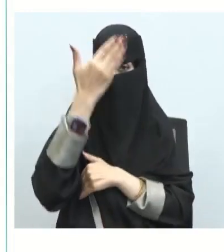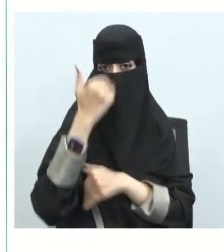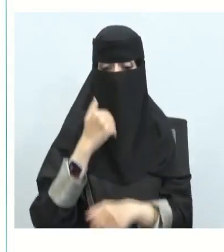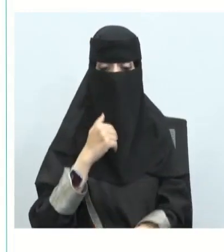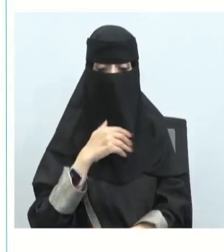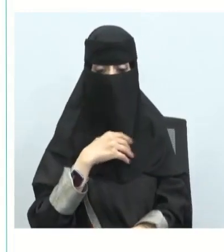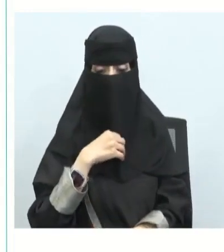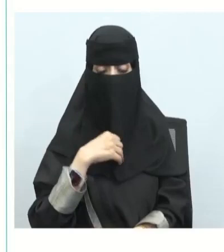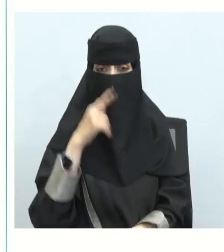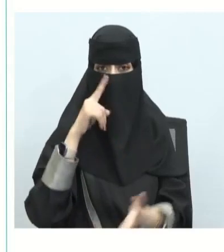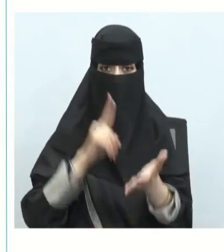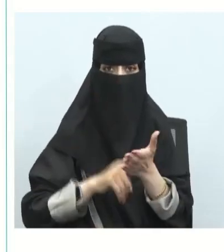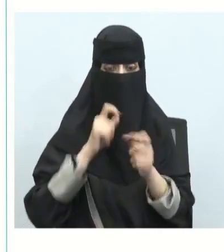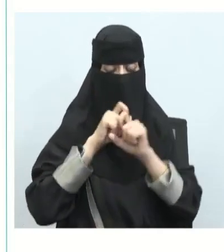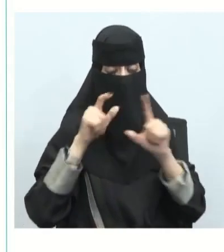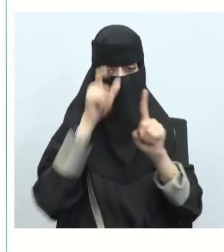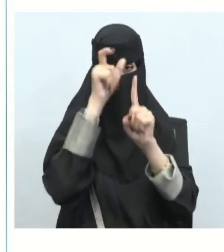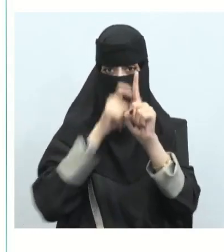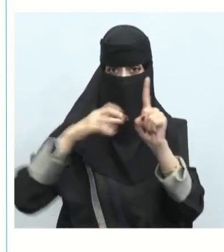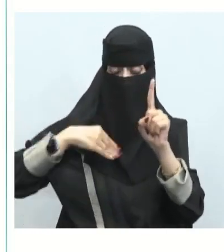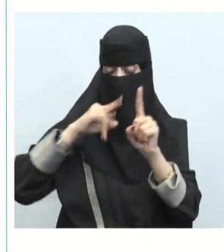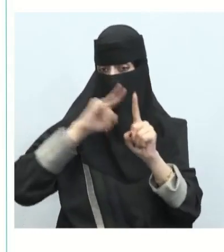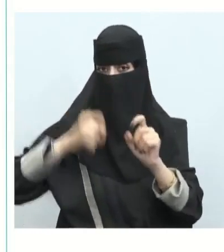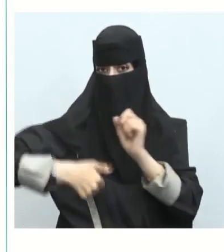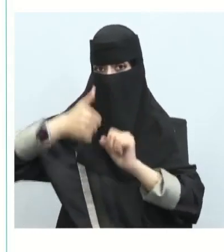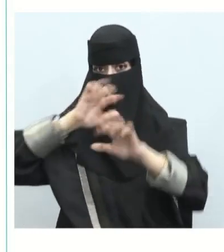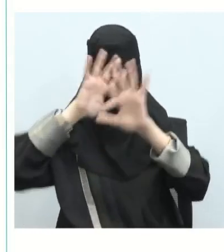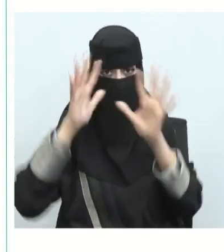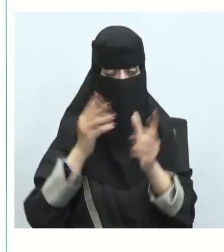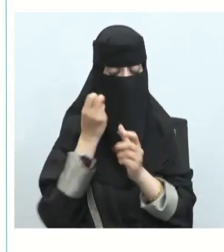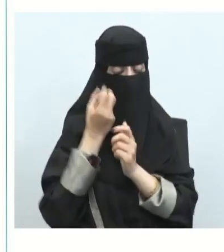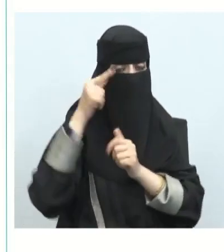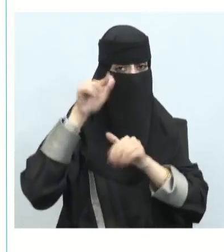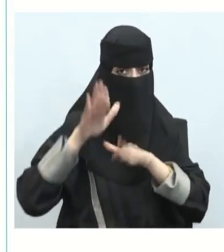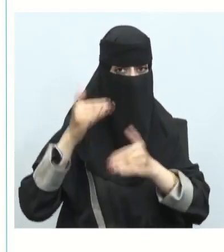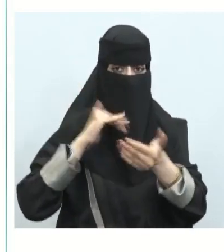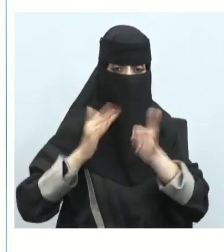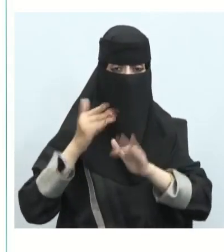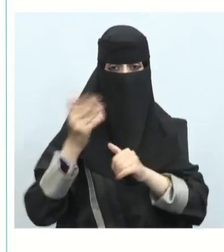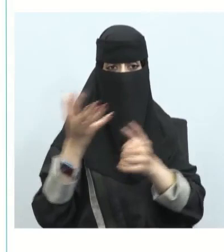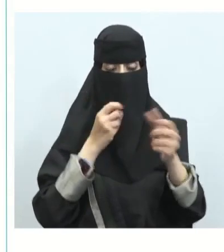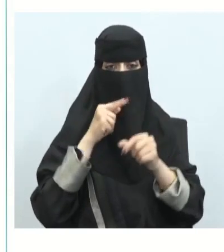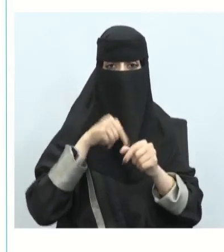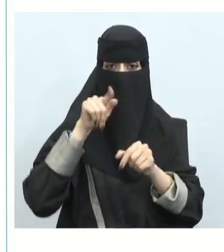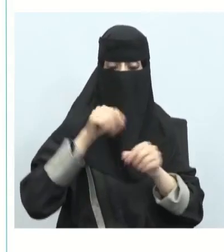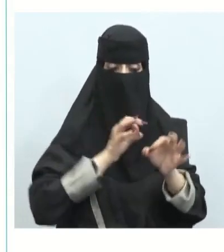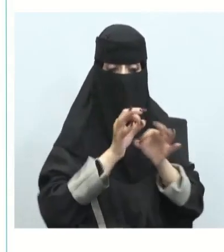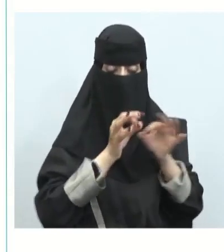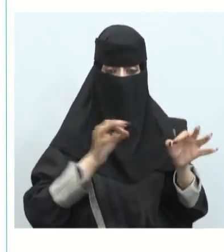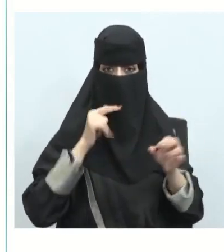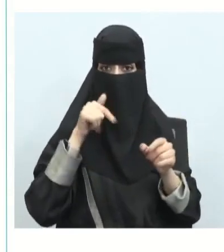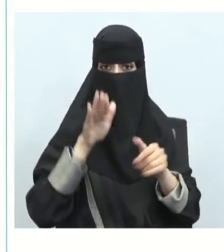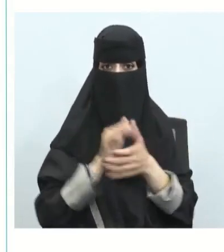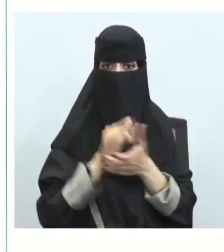الايام يجب ان يوضح المديرون انه ليس من الممكن تحقيق كل الافكار المطروحه انما ستؤخذ بالاعتبار اثناء التخطيط